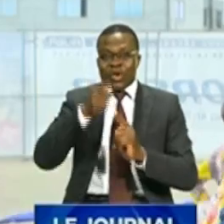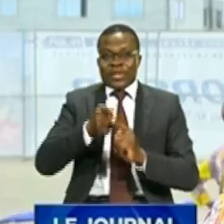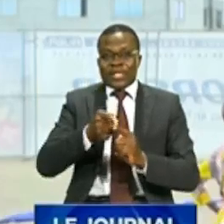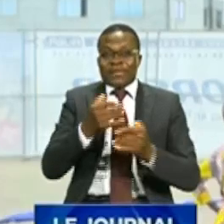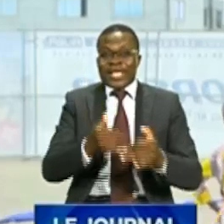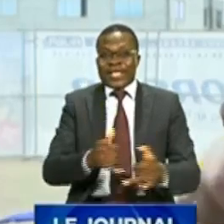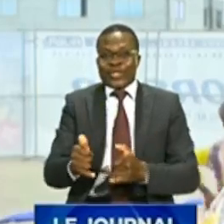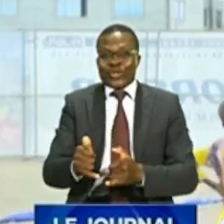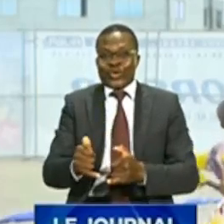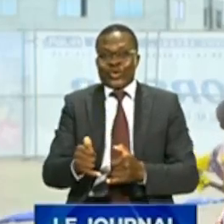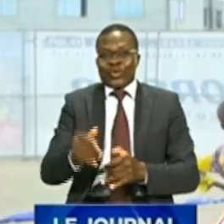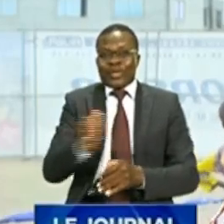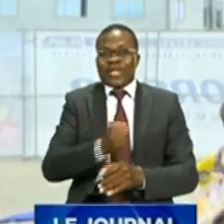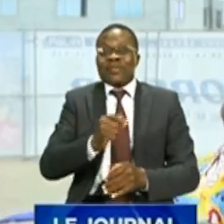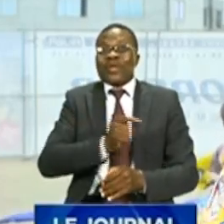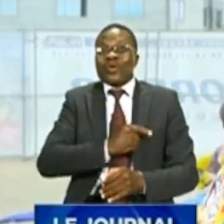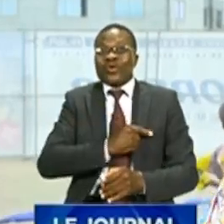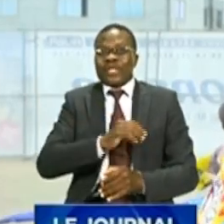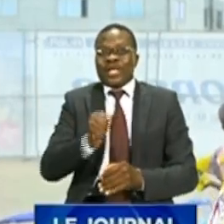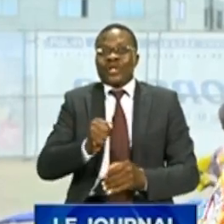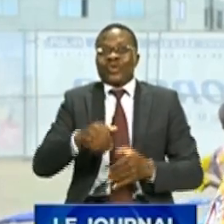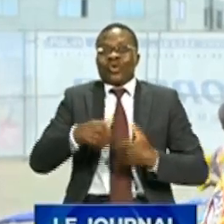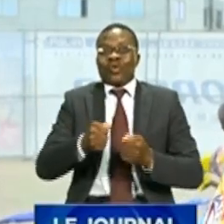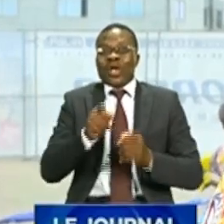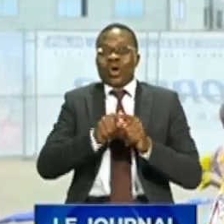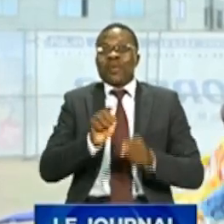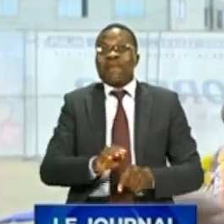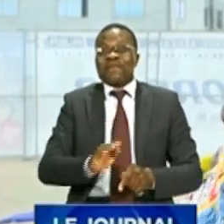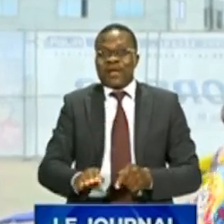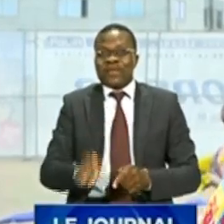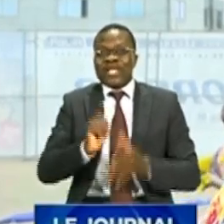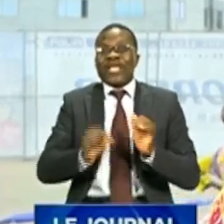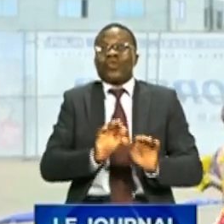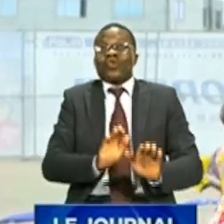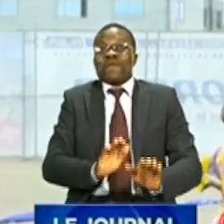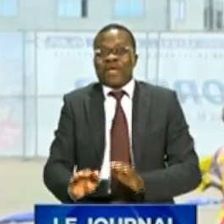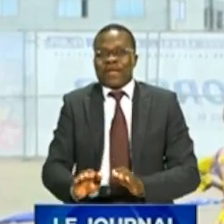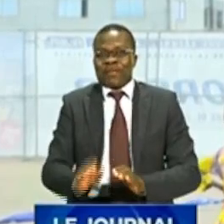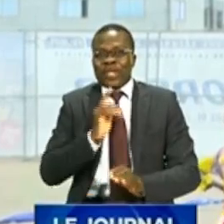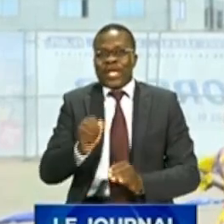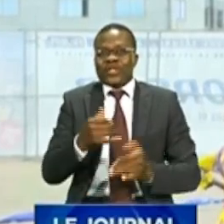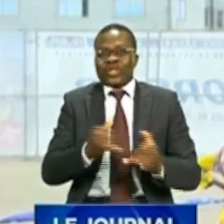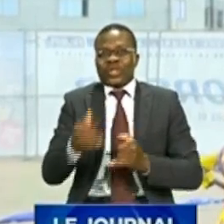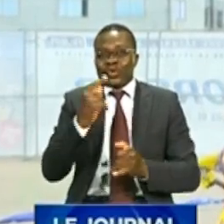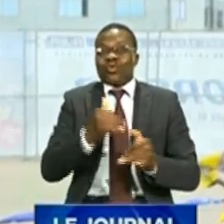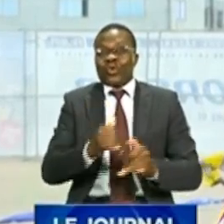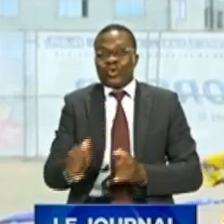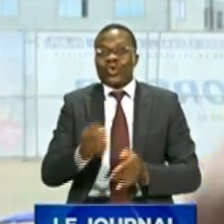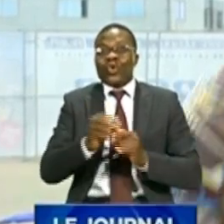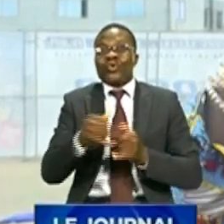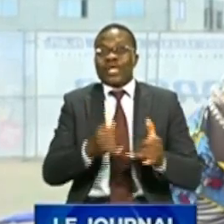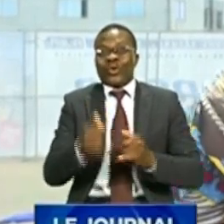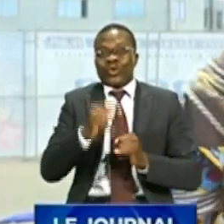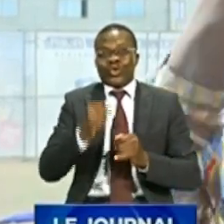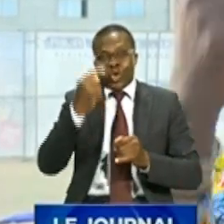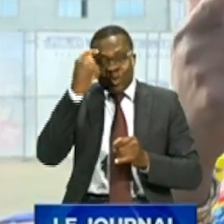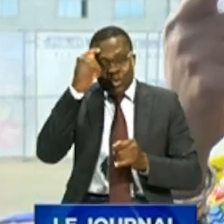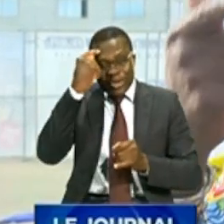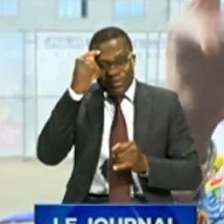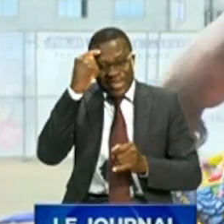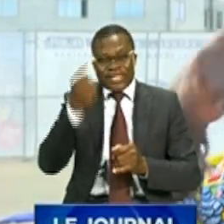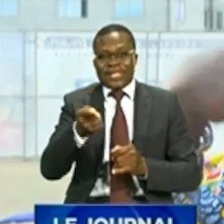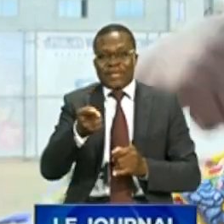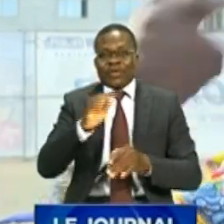qu'ils jouent, mais qu'ils prennent conscience de leur état en tant qu'enfant. Qu'est-ce que je fais? Est-ce que c'est du jeu pour le jeu ou c'est le jeu pour m'amener à